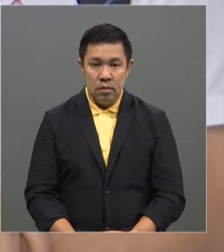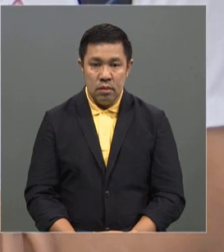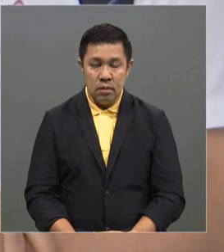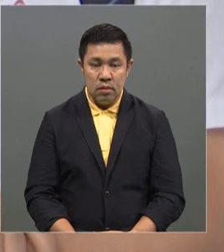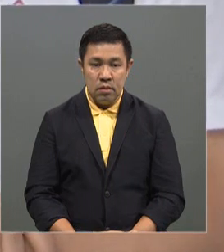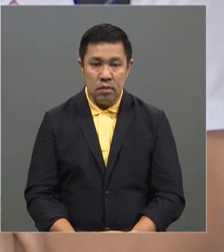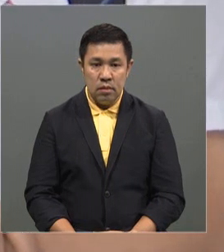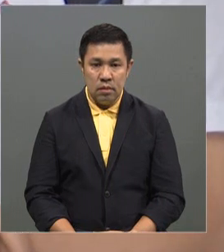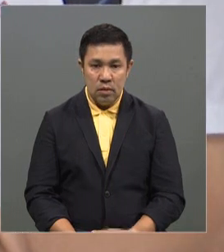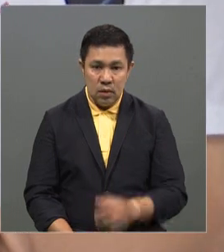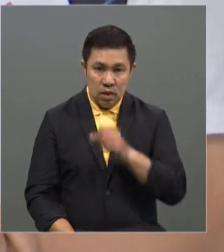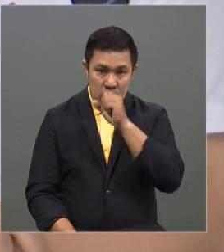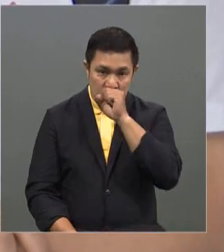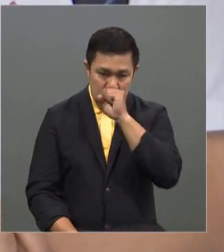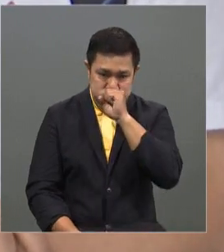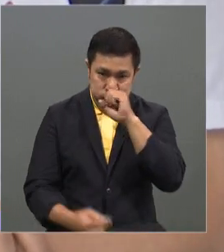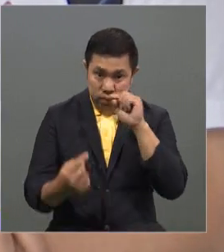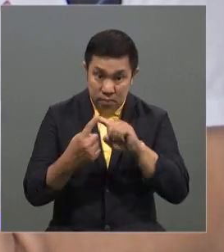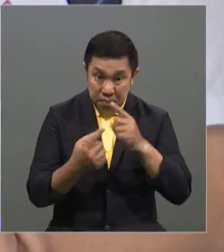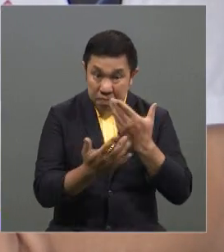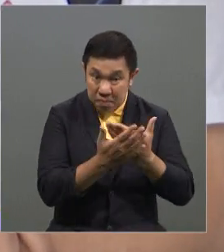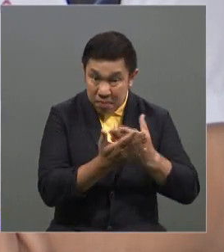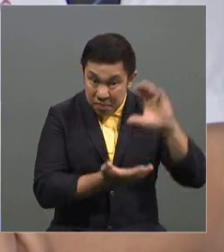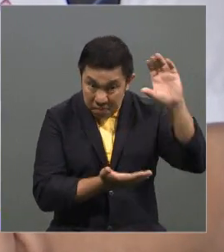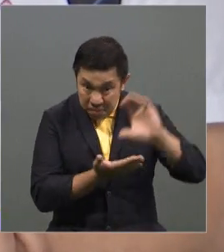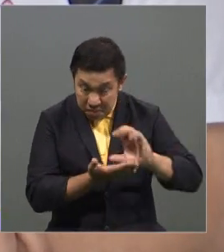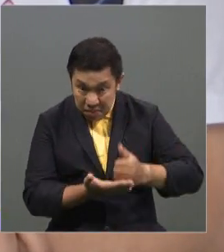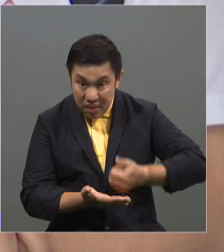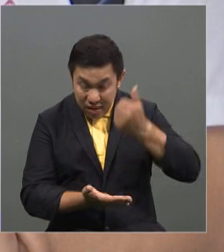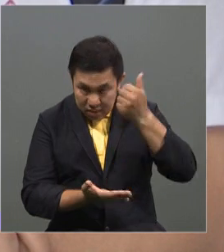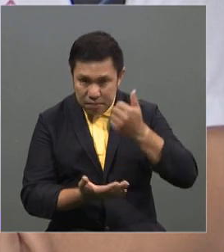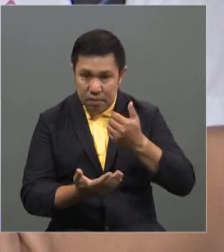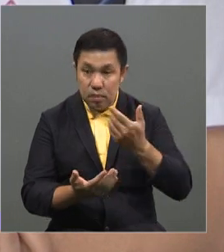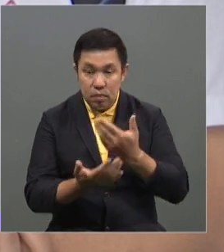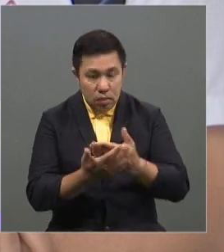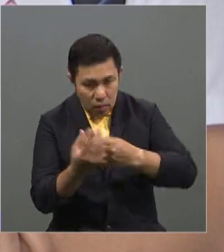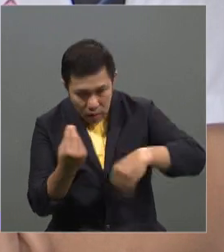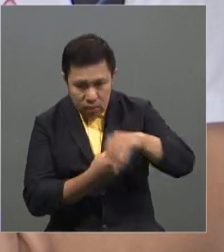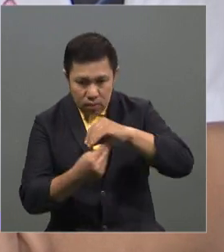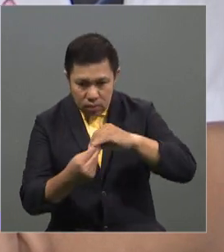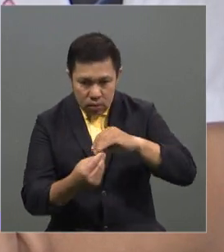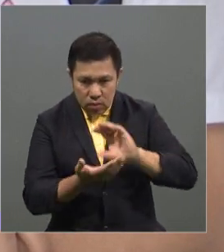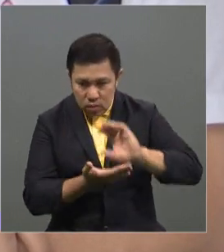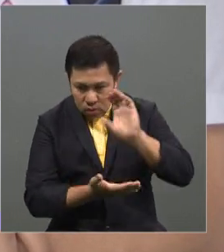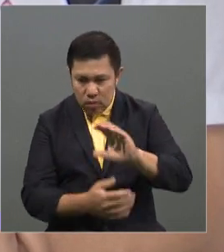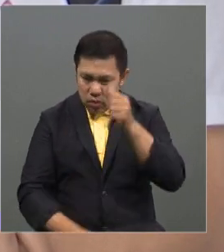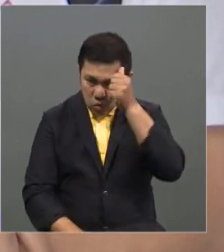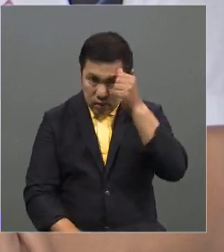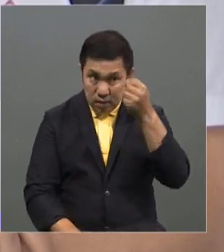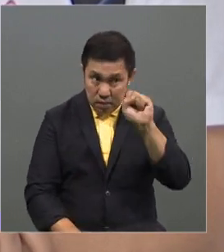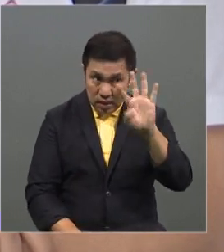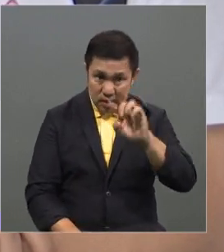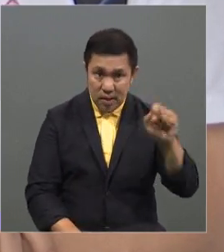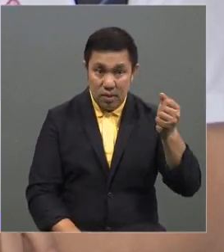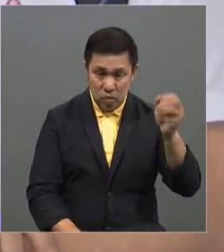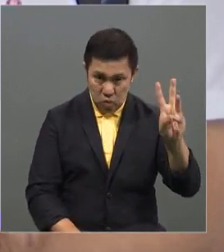ก็คือพอได้มาแล้วเราก็ลงไปเรื่อยๆค่ะลงไปแล้วก็14ถึง16วันค่ะก็จะเริ่มได้